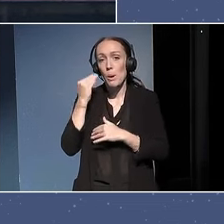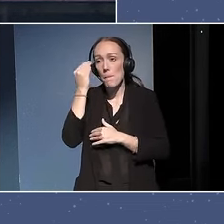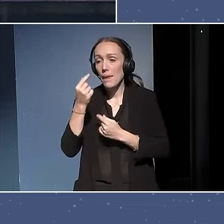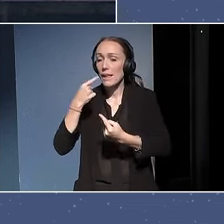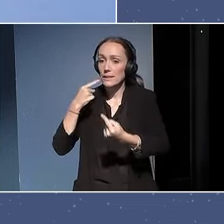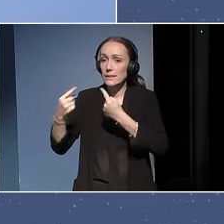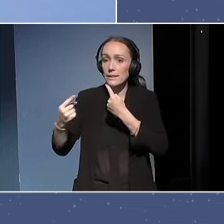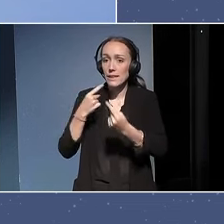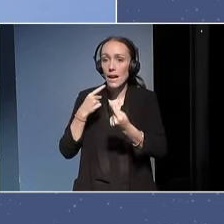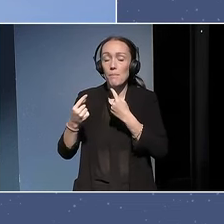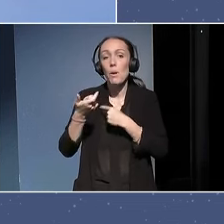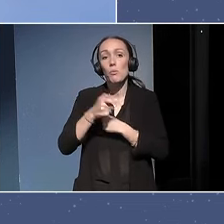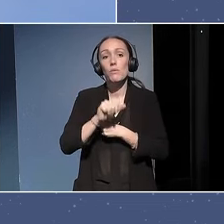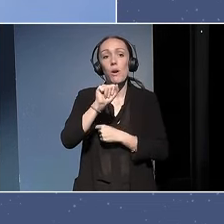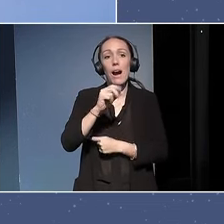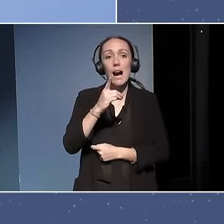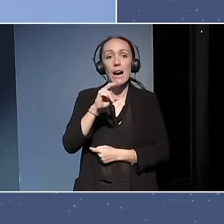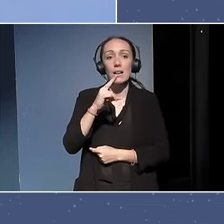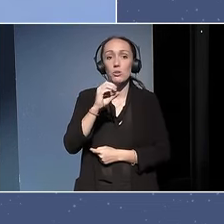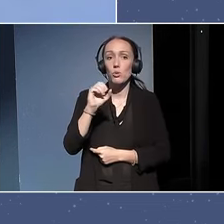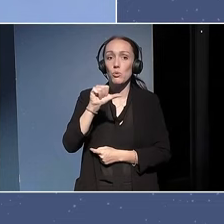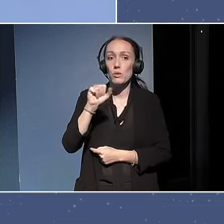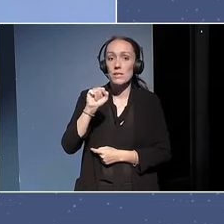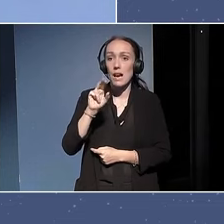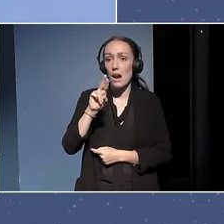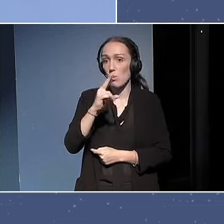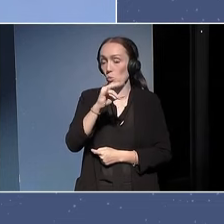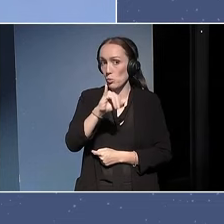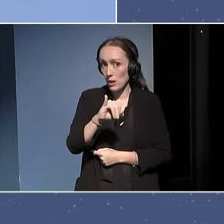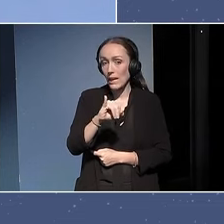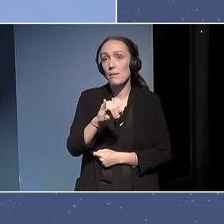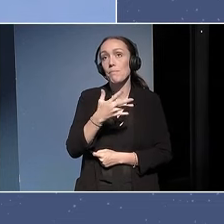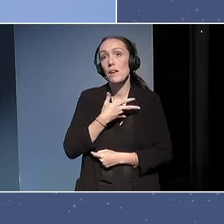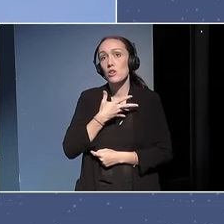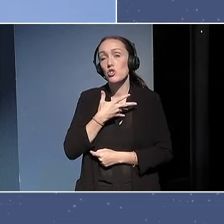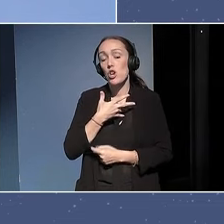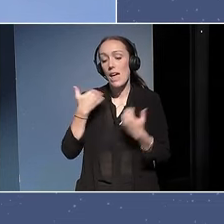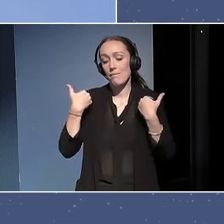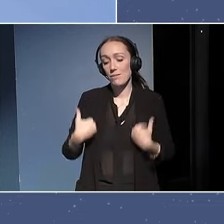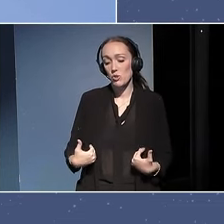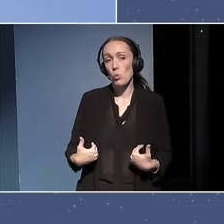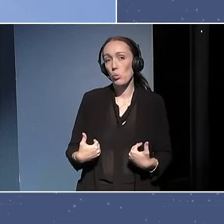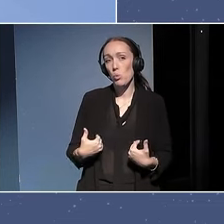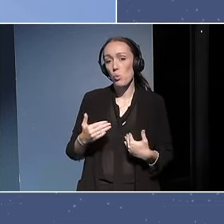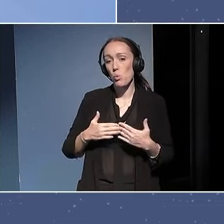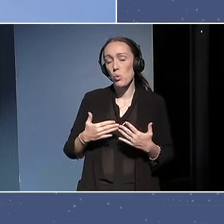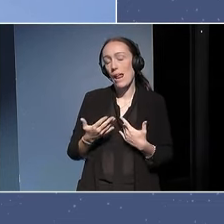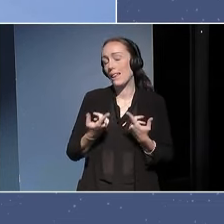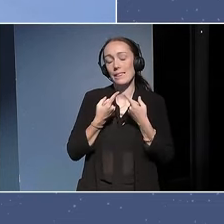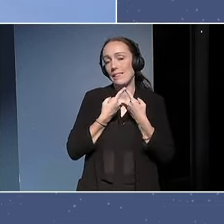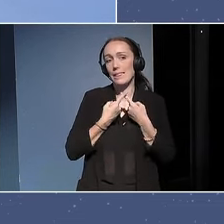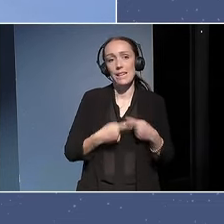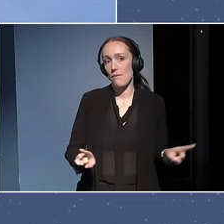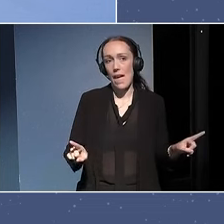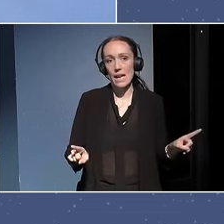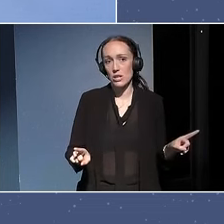adrosauri sono dinosauri ornitischi lo diciamo per Rest del pubblico che appartengono proprio ad un ordine